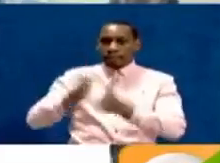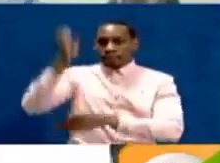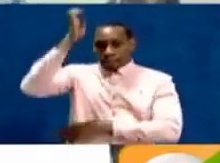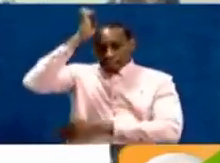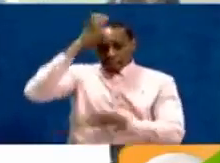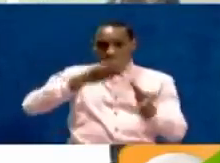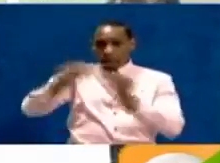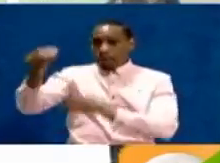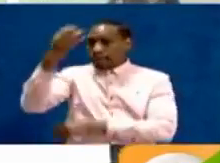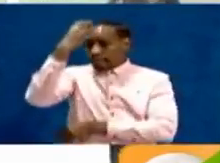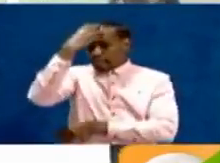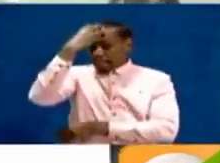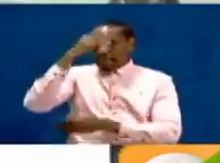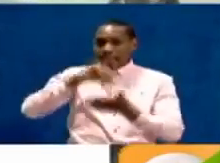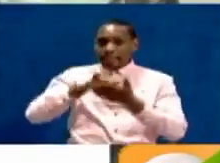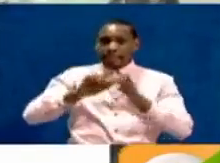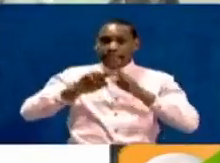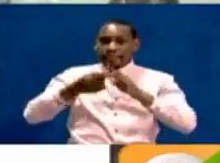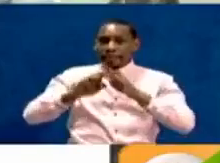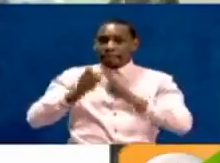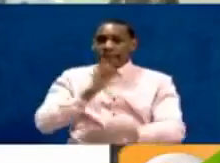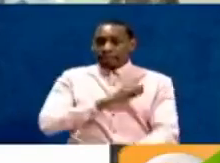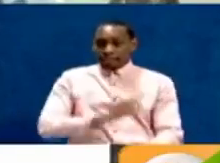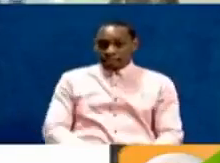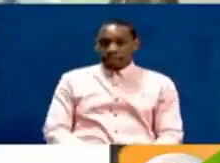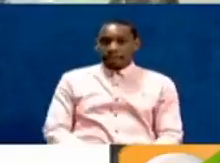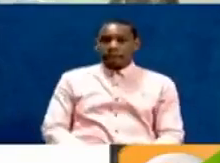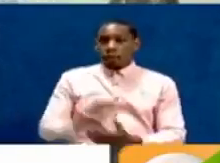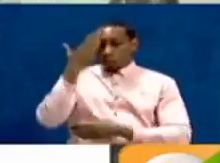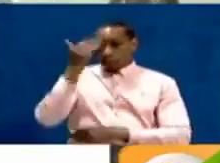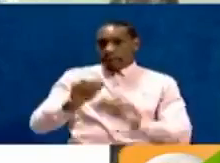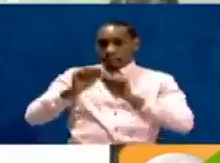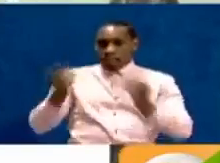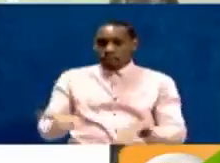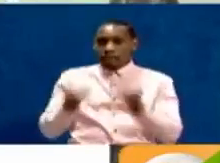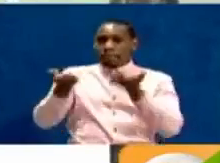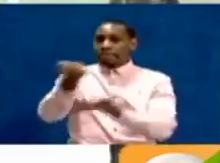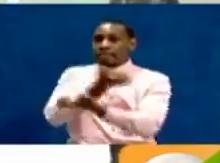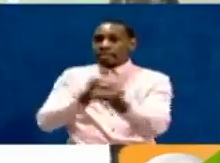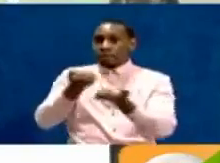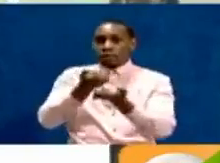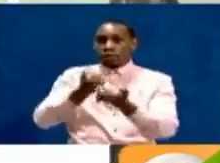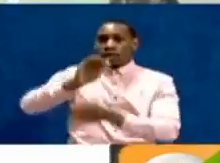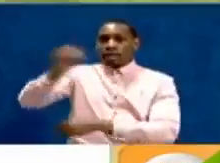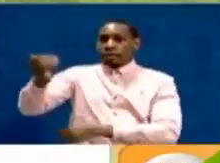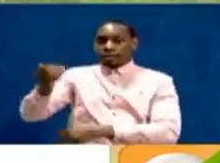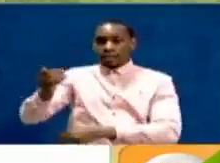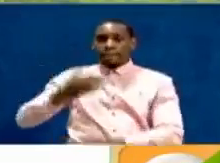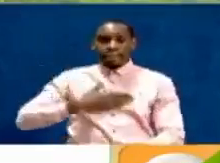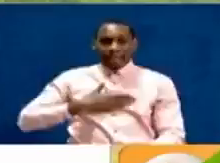mpaka Kitale imekuwa rehabilitated ili iweze kuinua uchumi wa kaunti